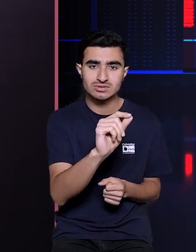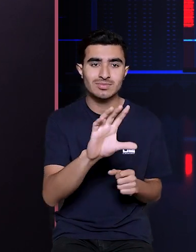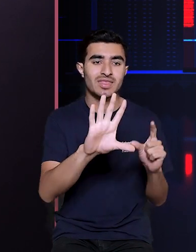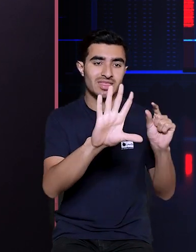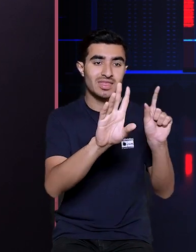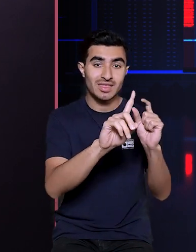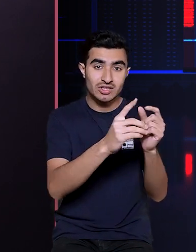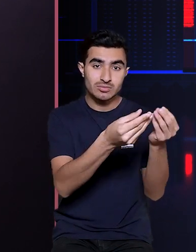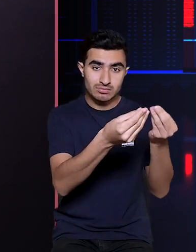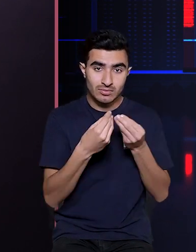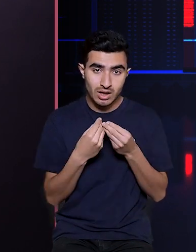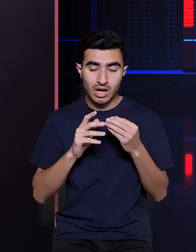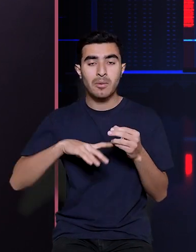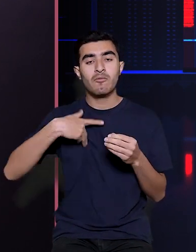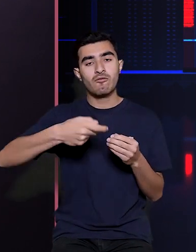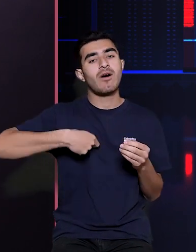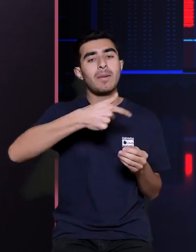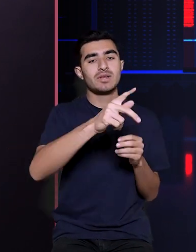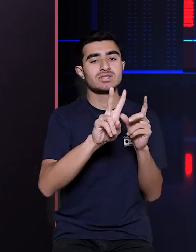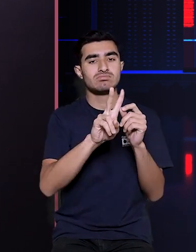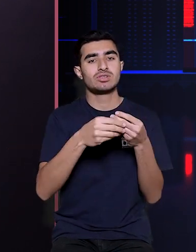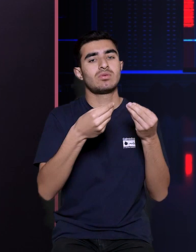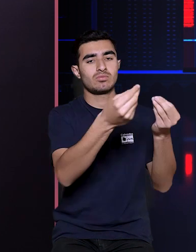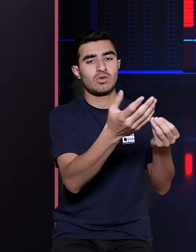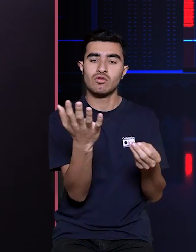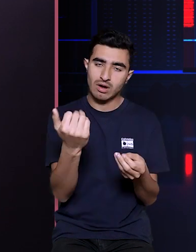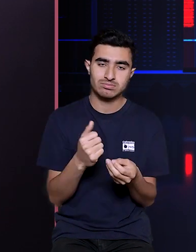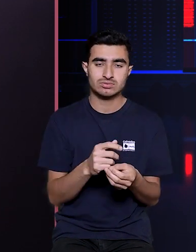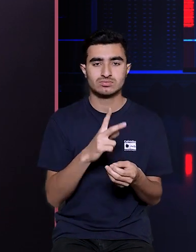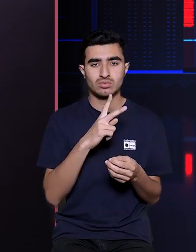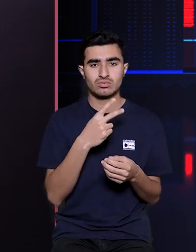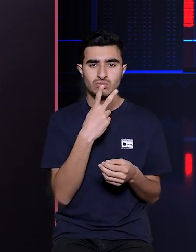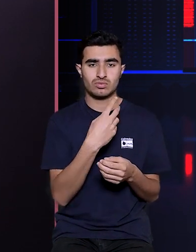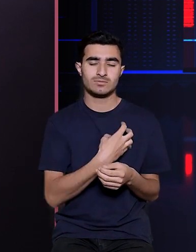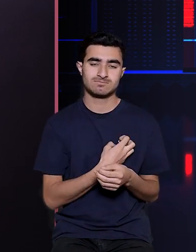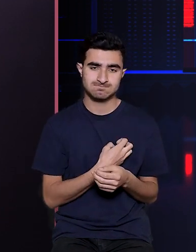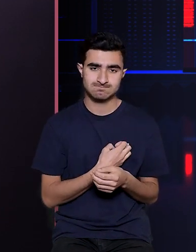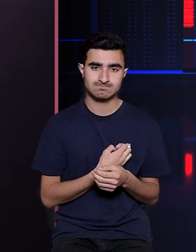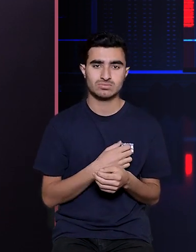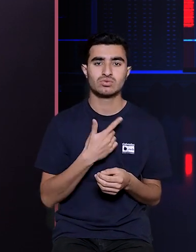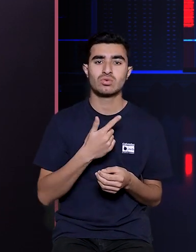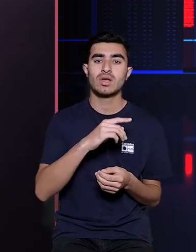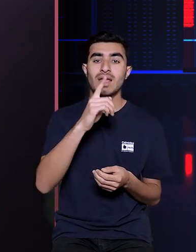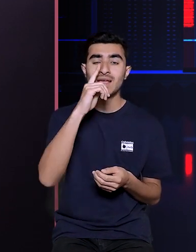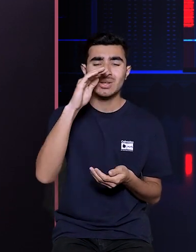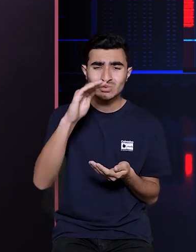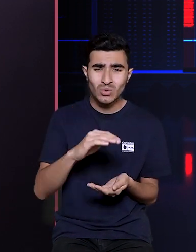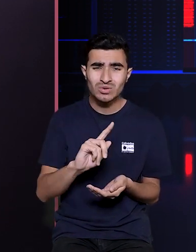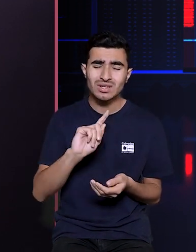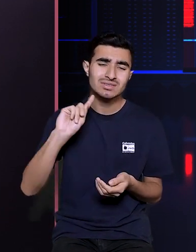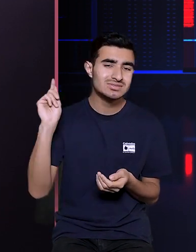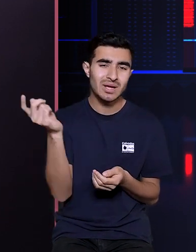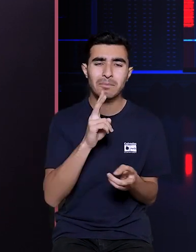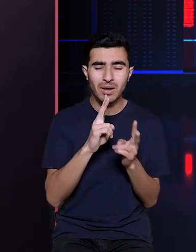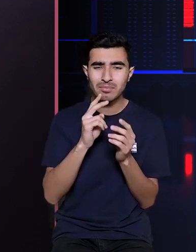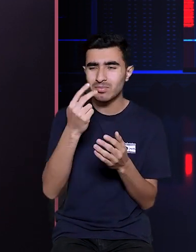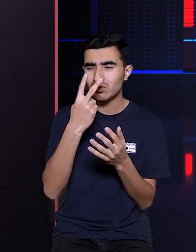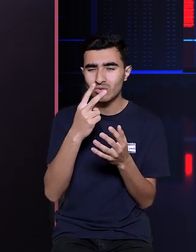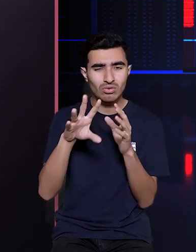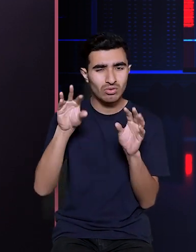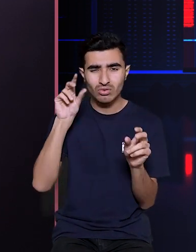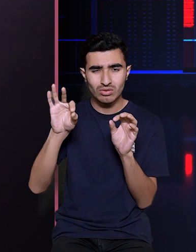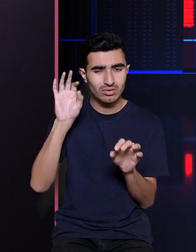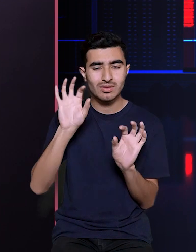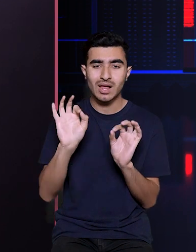वो 10 रुपये देता है और 20 रुपये वापस मांगता है। नौरीन ने ये सब बातें अपने छोटे से जहन में छुपा के रखी